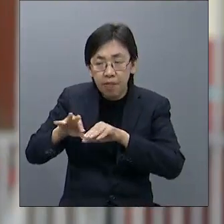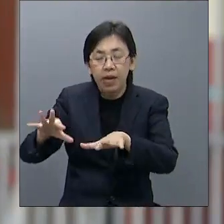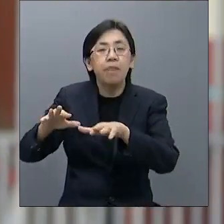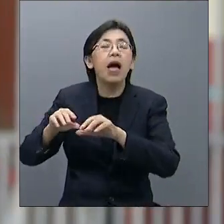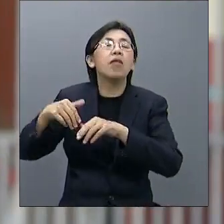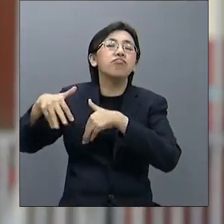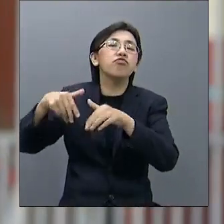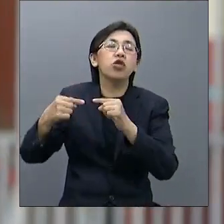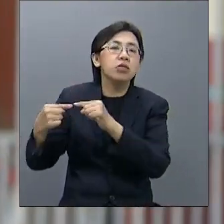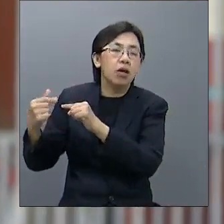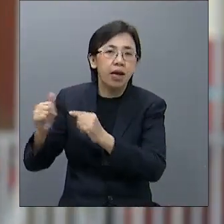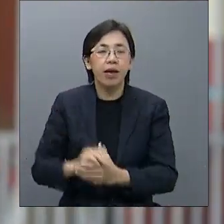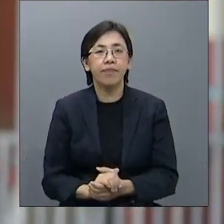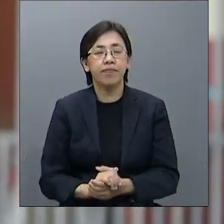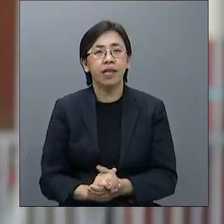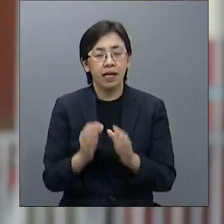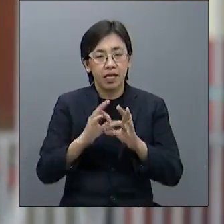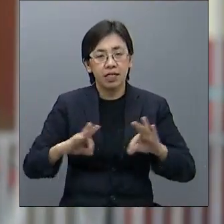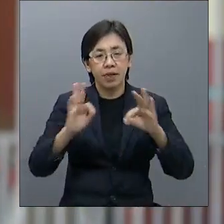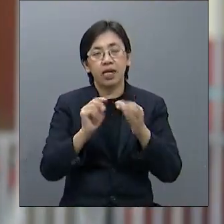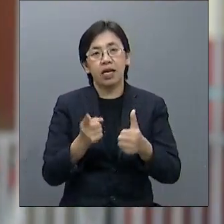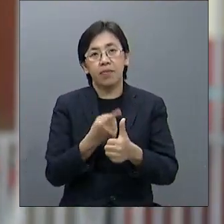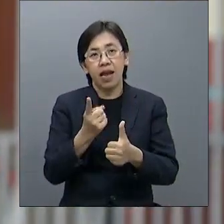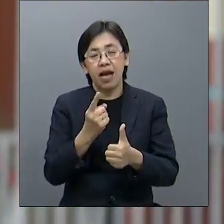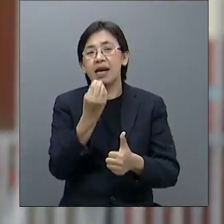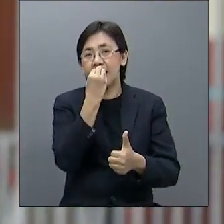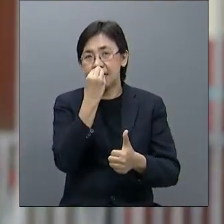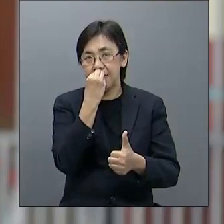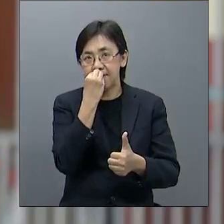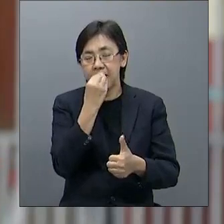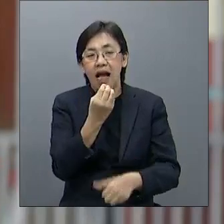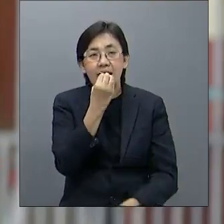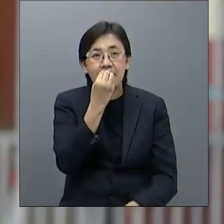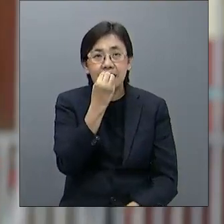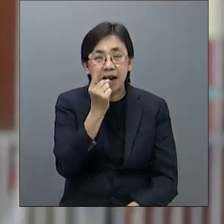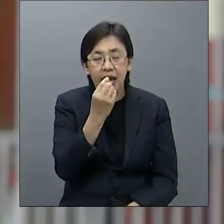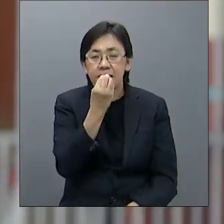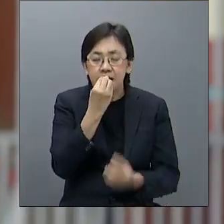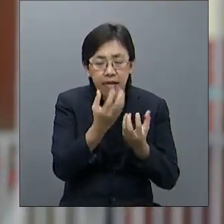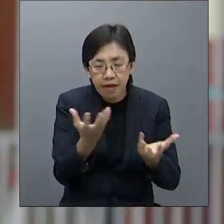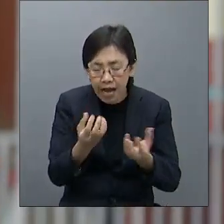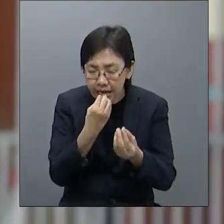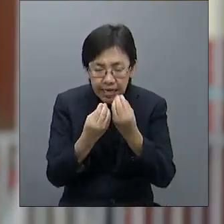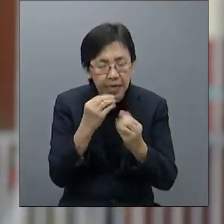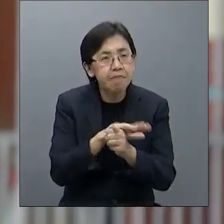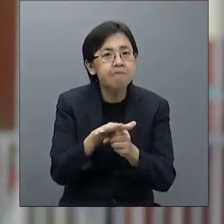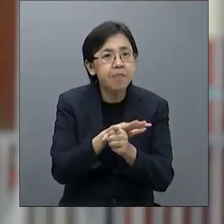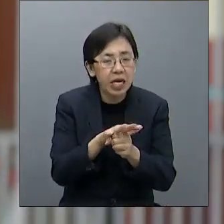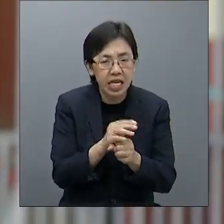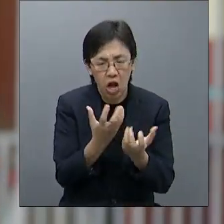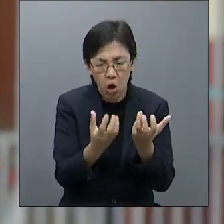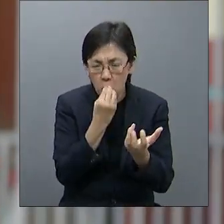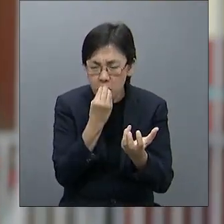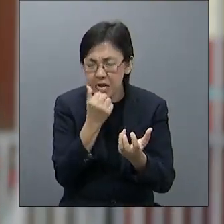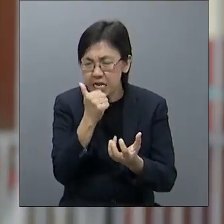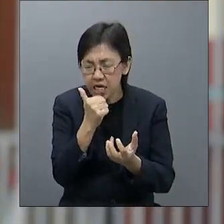นะครับสิ่งที่เราต้องให้ความสำคัญเลยนะครับก็คือเรื่องการกินนะฮะกินอาหารเนี่ยกินต้องเพียงพอนะแล้วก็ต้องมีคุณภาพของการกินที่ดีด้วย